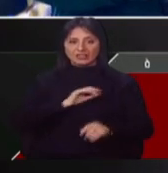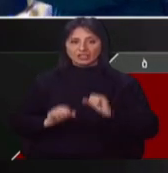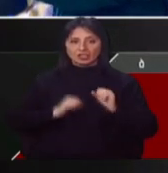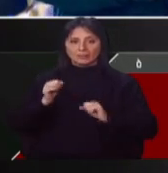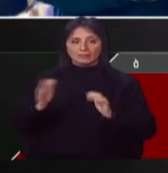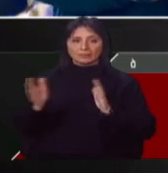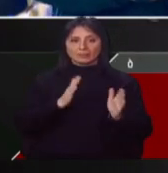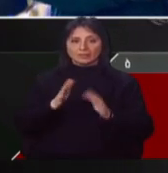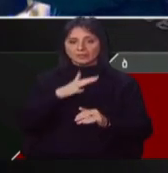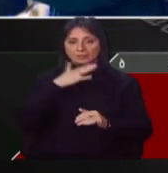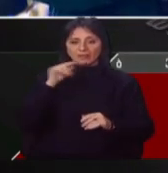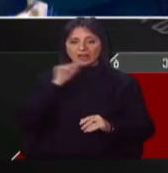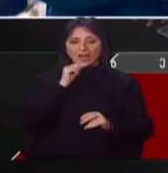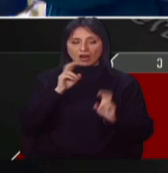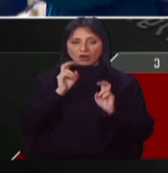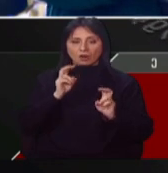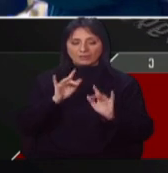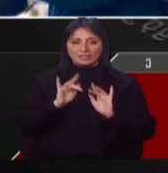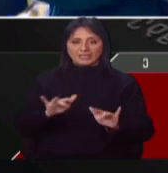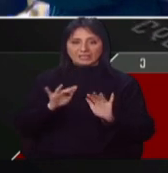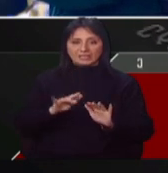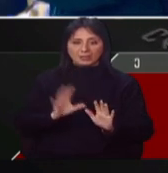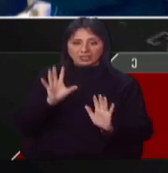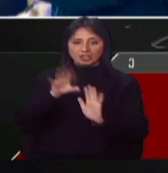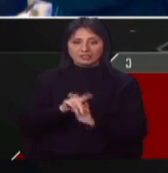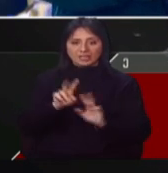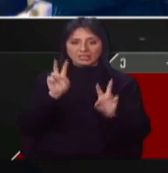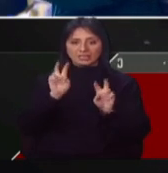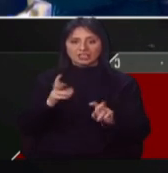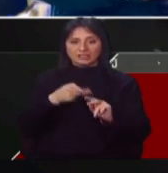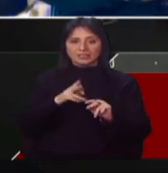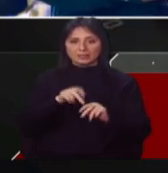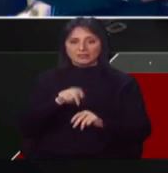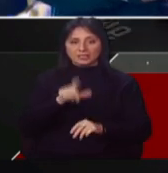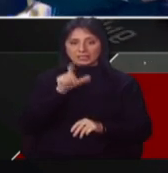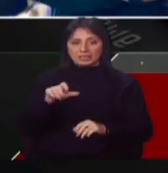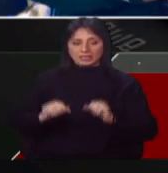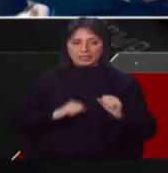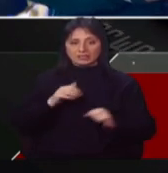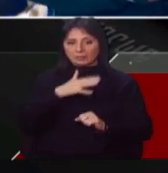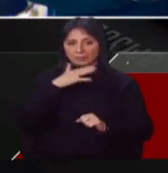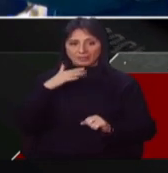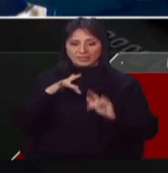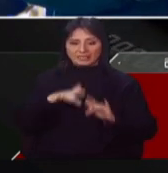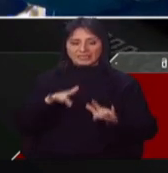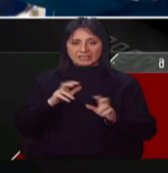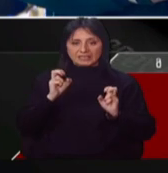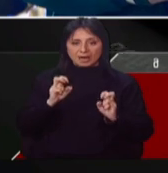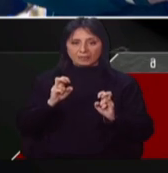de bam maximal durat beur, economicur, sakmianubași șeuide, srați nișnau simastrom, isinieți de biam beuri